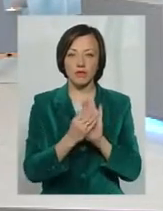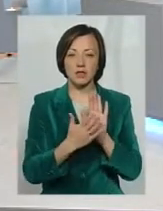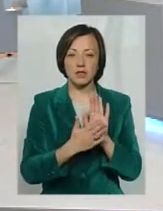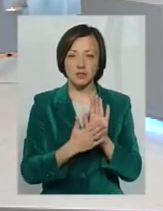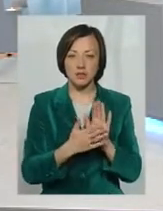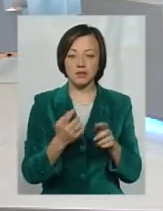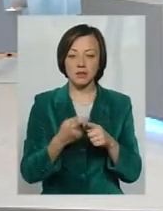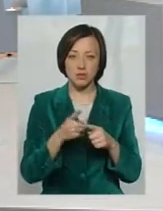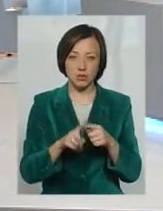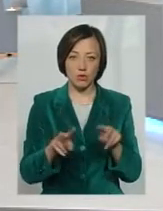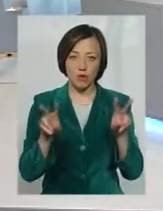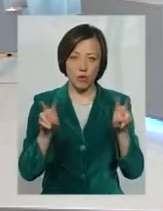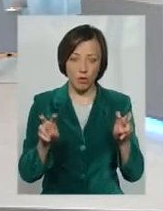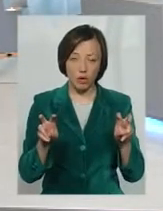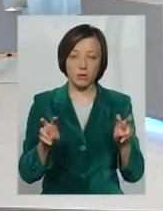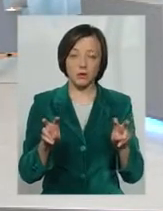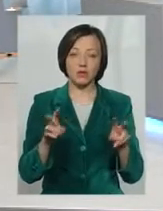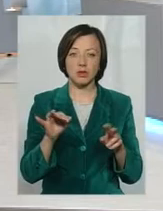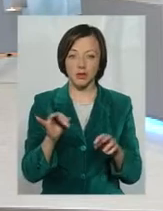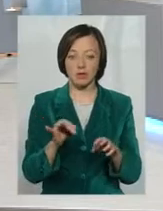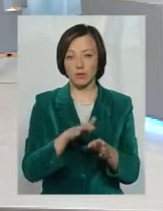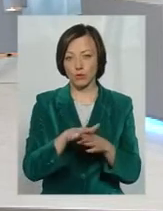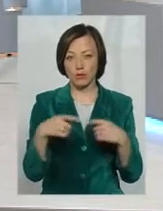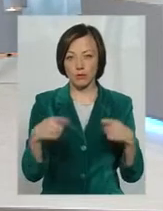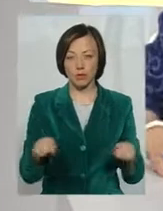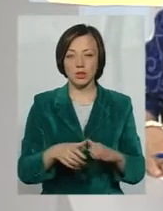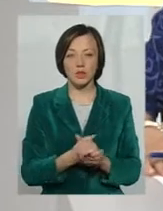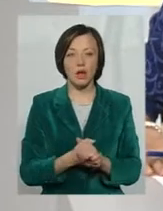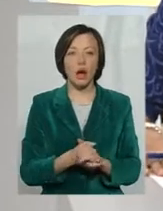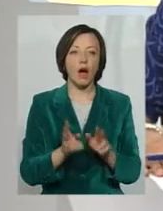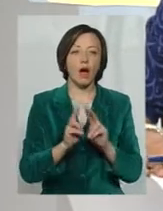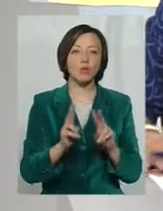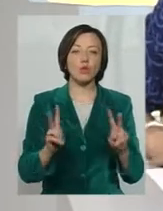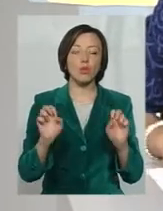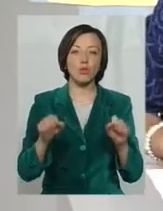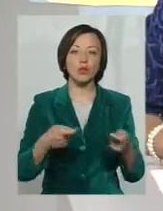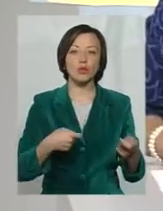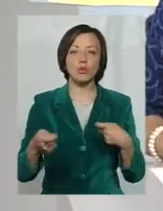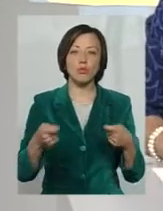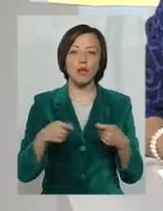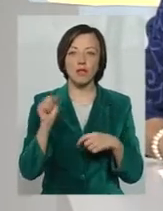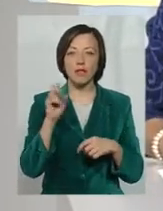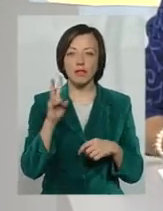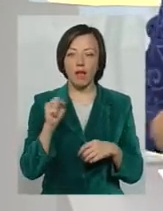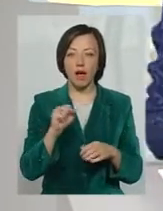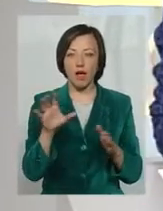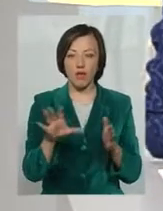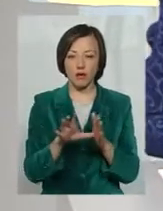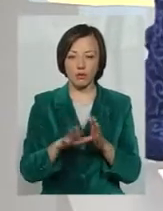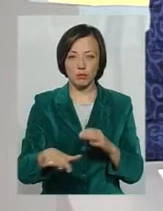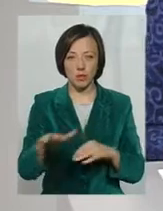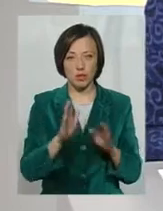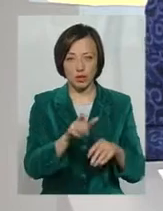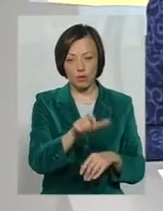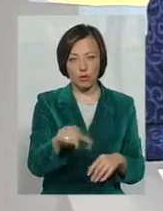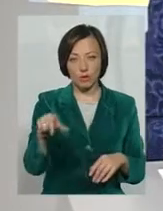даного активу. Я думаю, що восени вже відбудеться його продаж. Хто може торгуватися на електронному майданчику? Лише